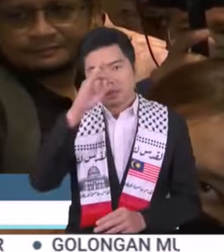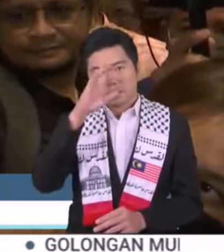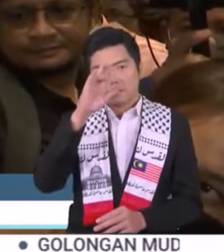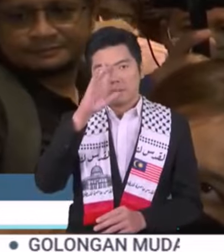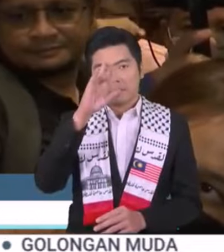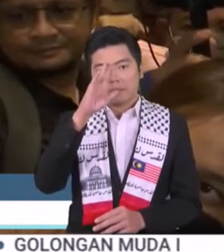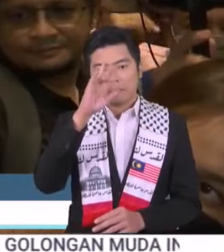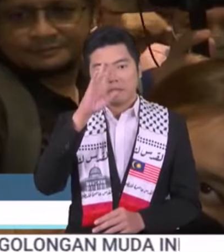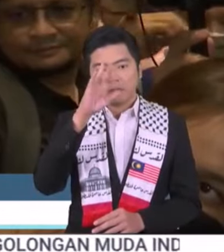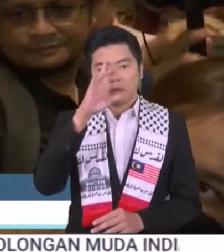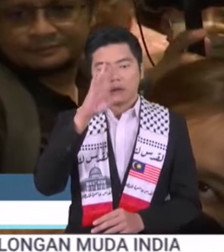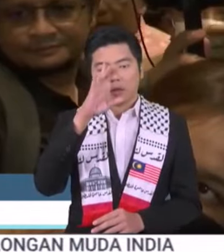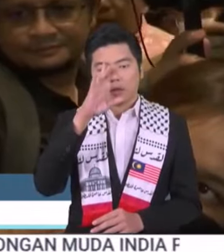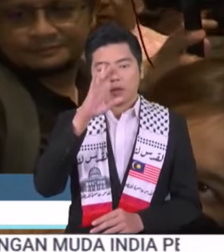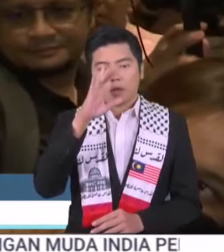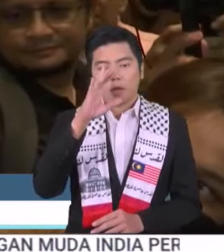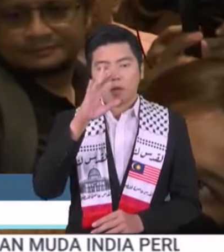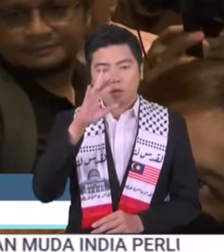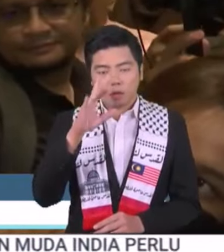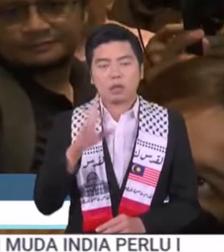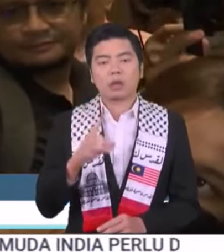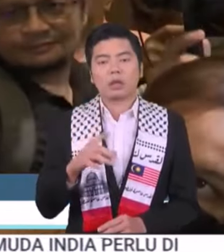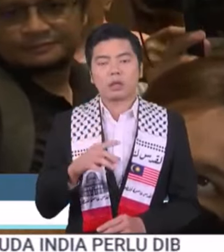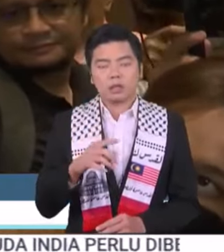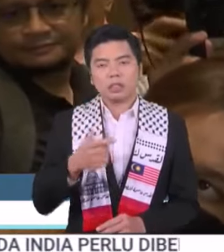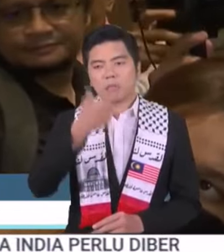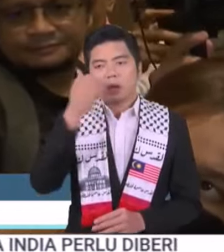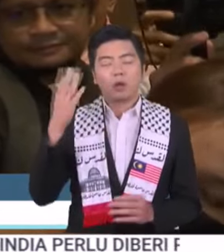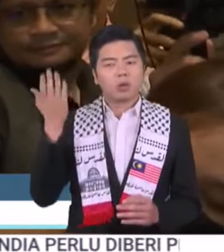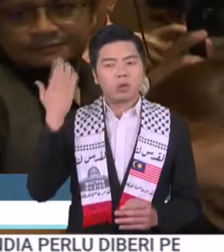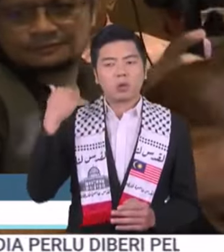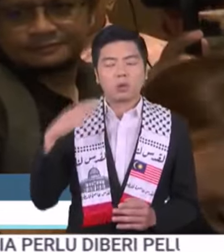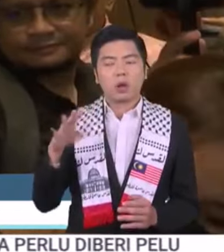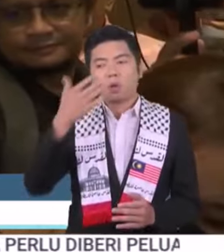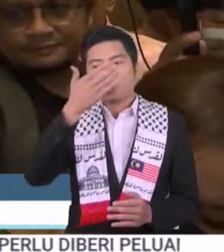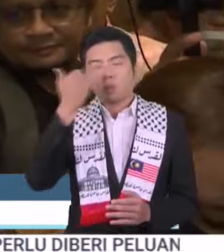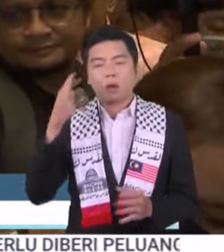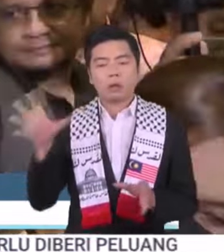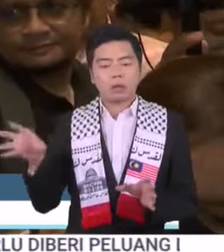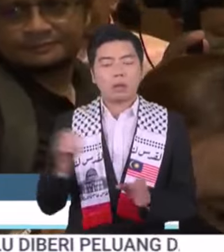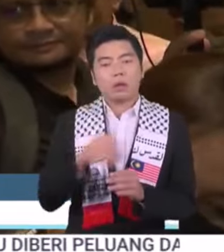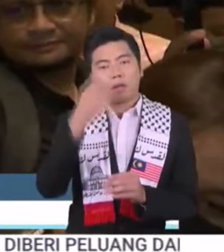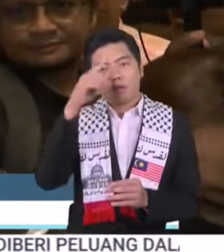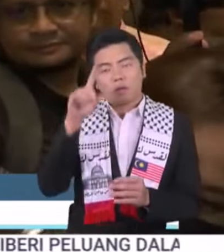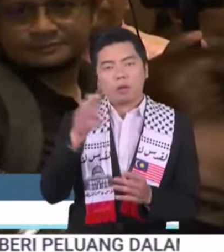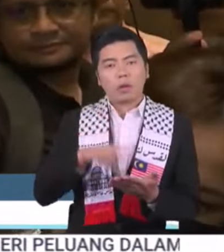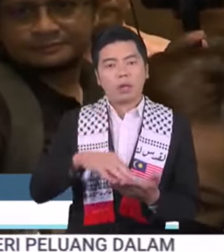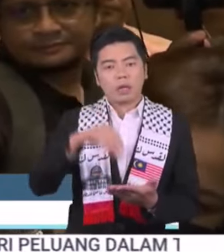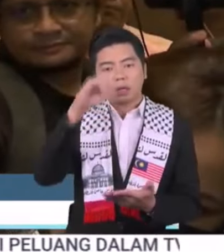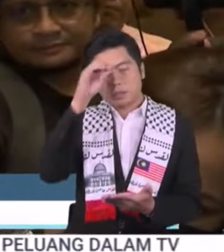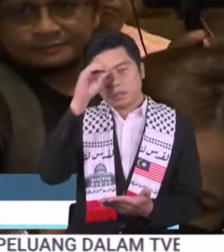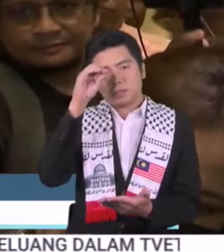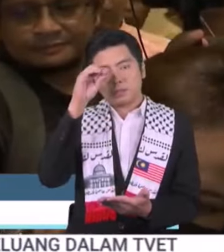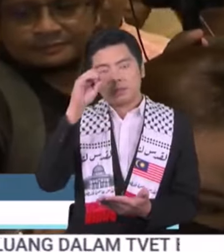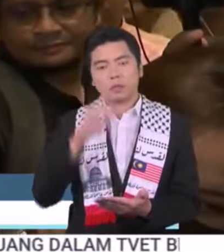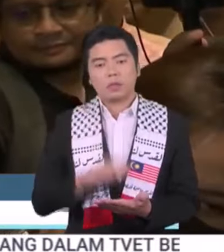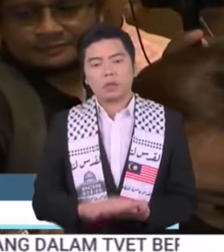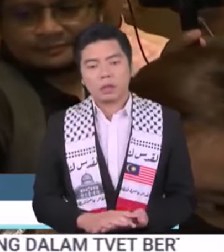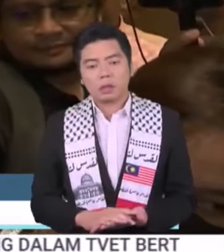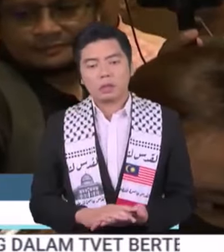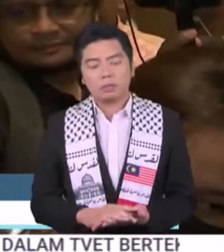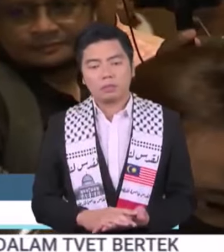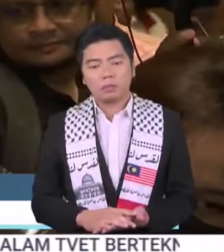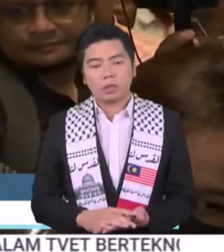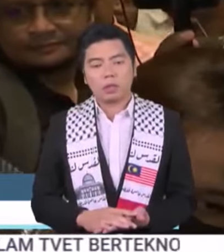terutama yang lepasan sekolah, termasuk yang tercicir juga. Tercicir di dalam pendidikan di sekolah menengah untuk